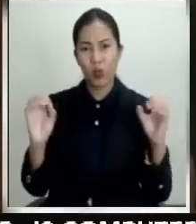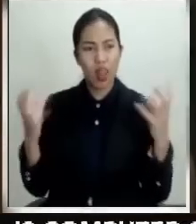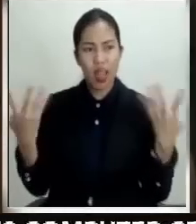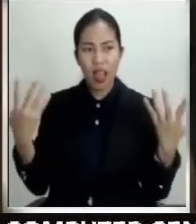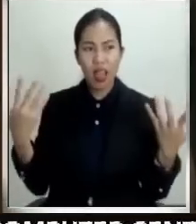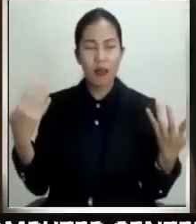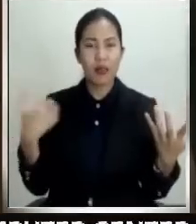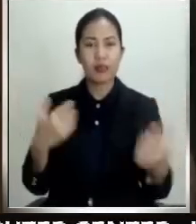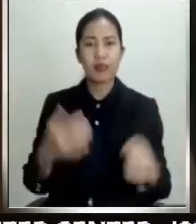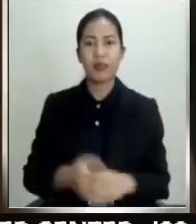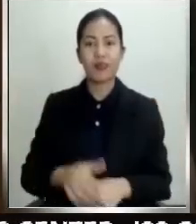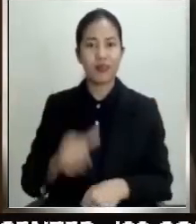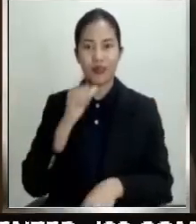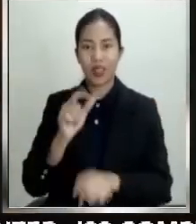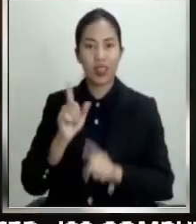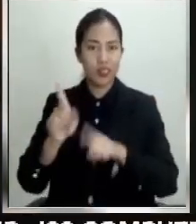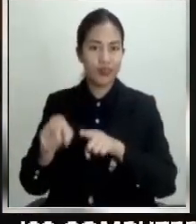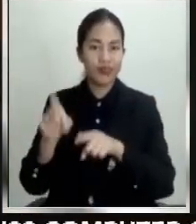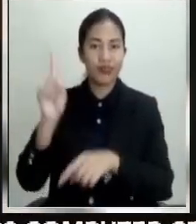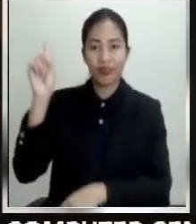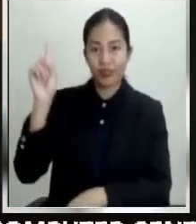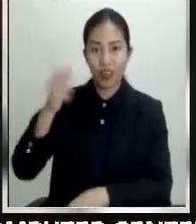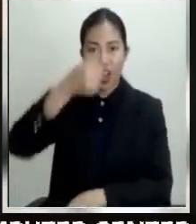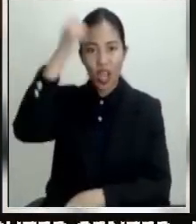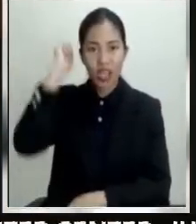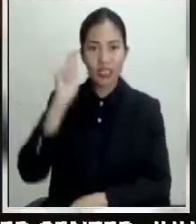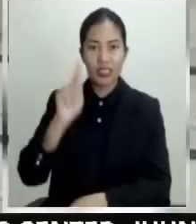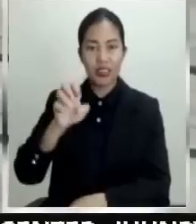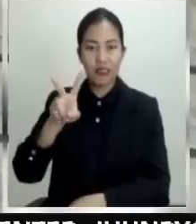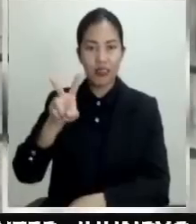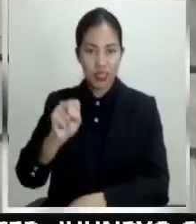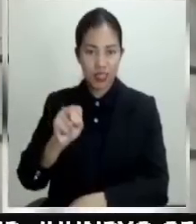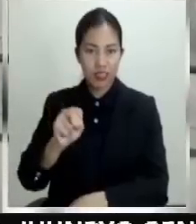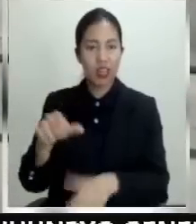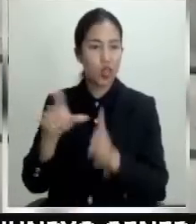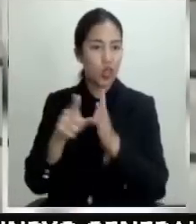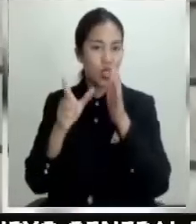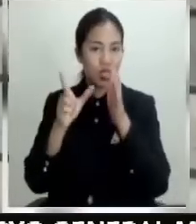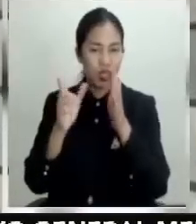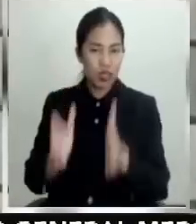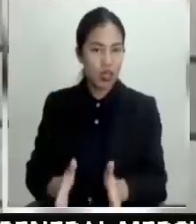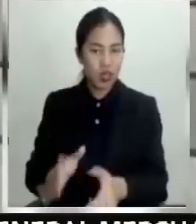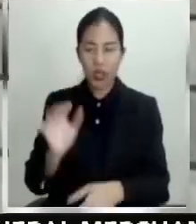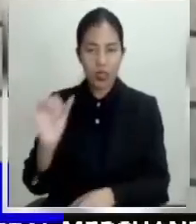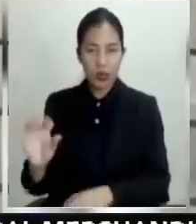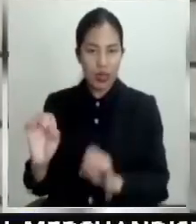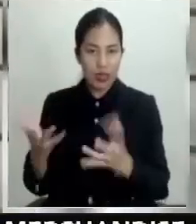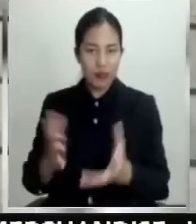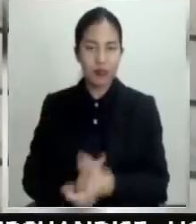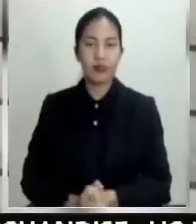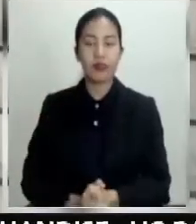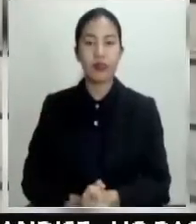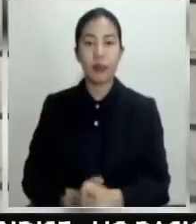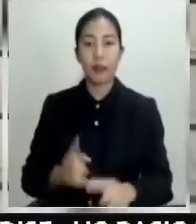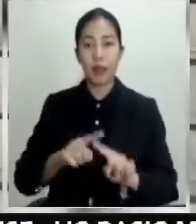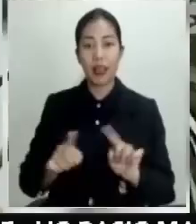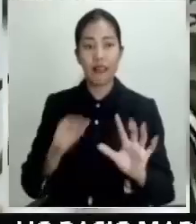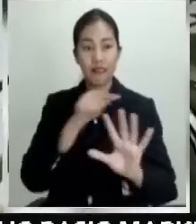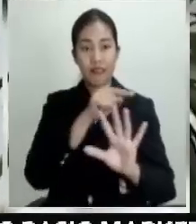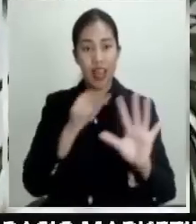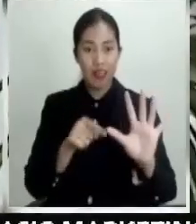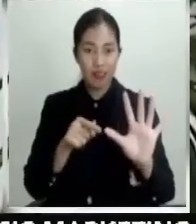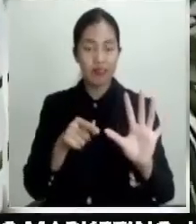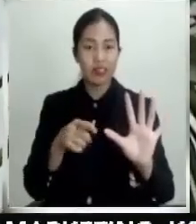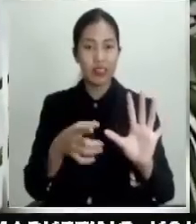si suspended Congressman Arnie Teves maging ang kanyang mga abogado. Wala namang impormasyon kung nakadalo ang 5 pang kapwa respondent ni Teves